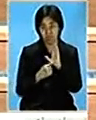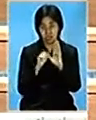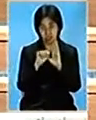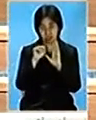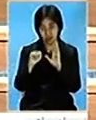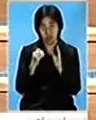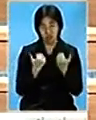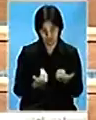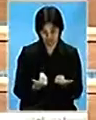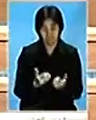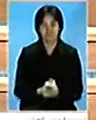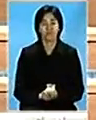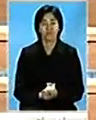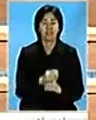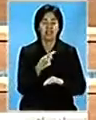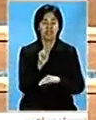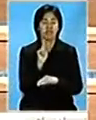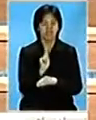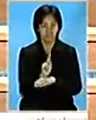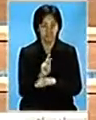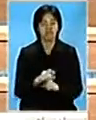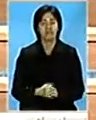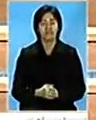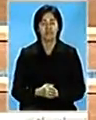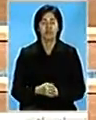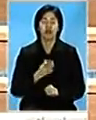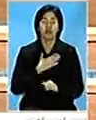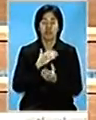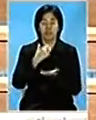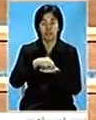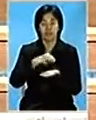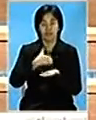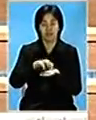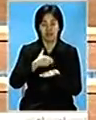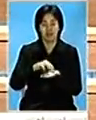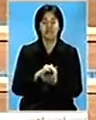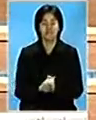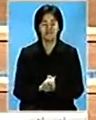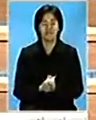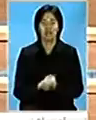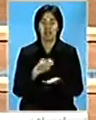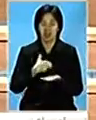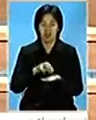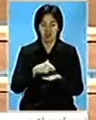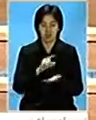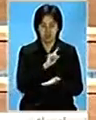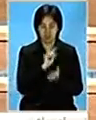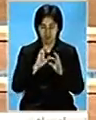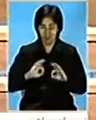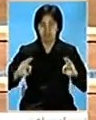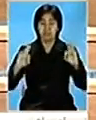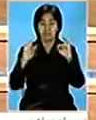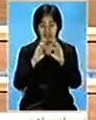นี้ในวันนี้ท่านประธานครับผมอยากจะกราบเรียนในเรื่องของพันธกิจที่